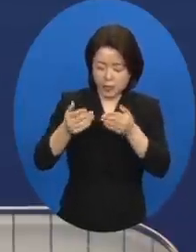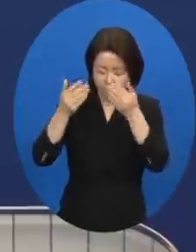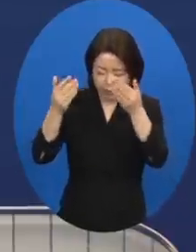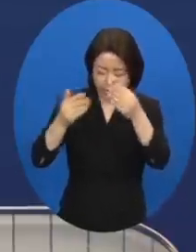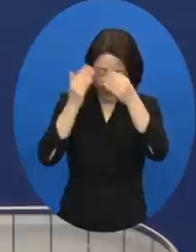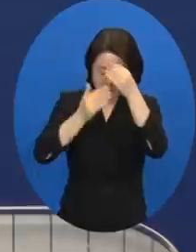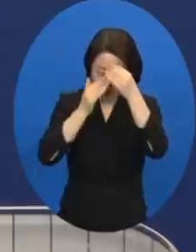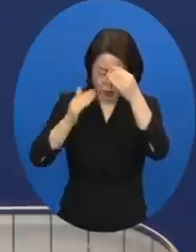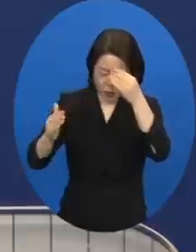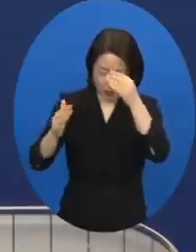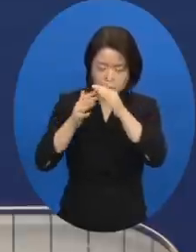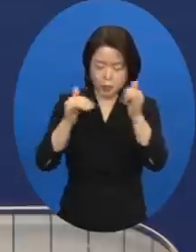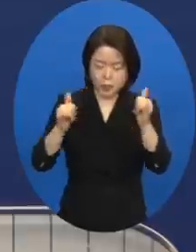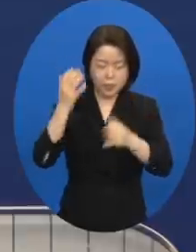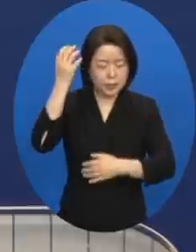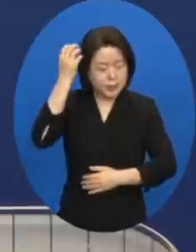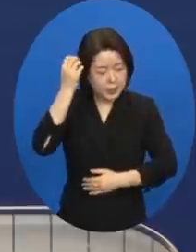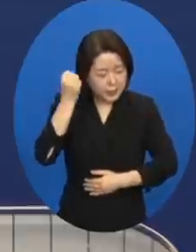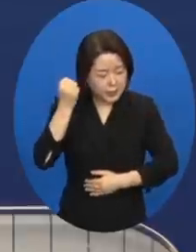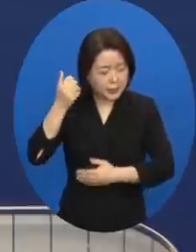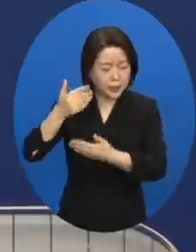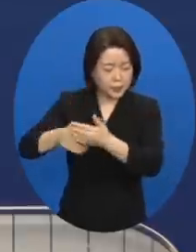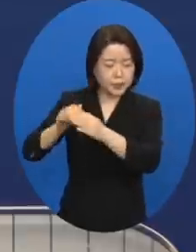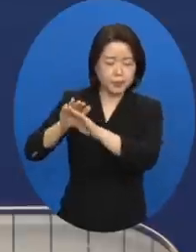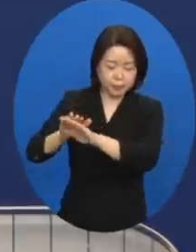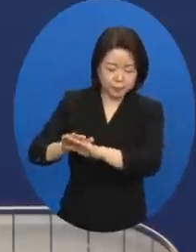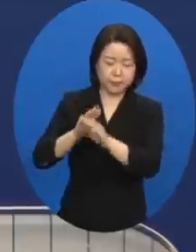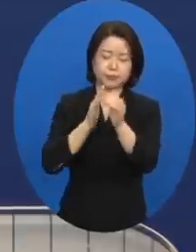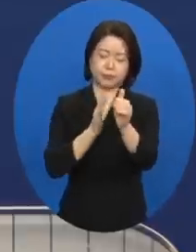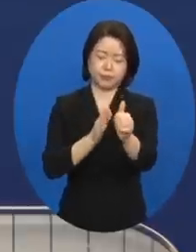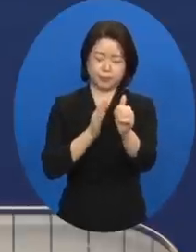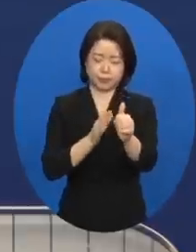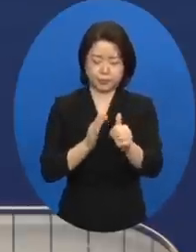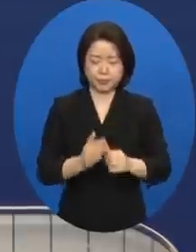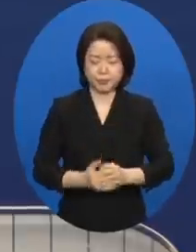성도들에게 남게 하여 주옵소서.